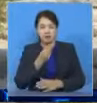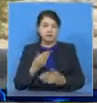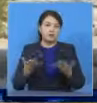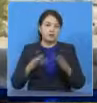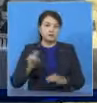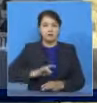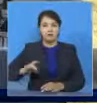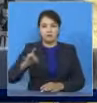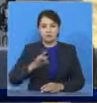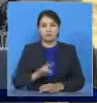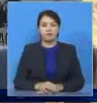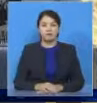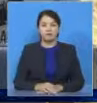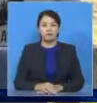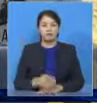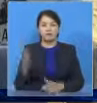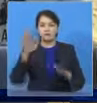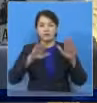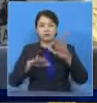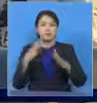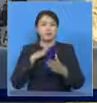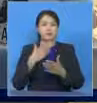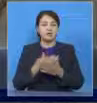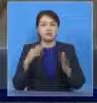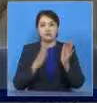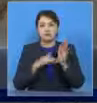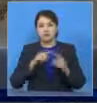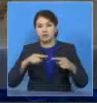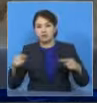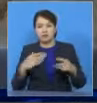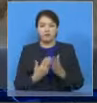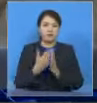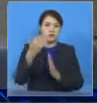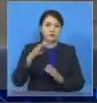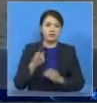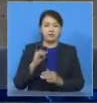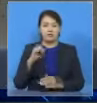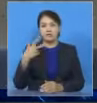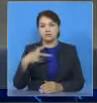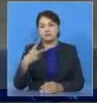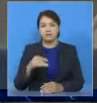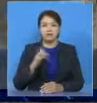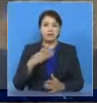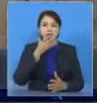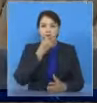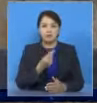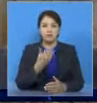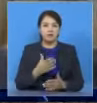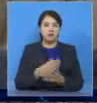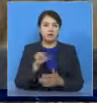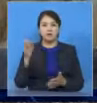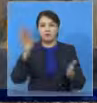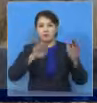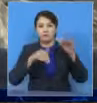в области. Актулагай – меловая горная гряда протяженностью 90 километров, самой высокой точкой в 302 метра. Красоту и величественность меловых